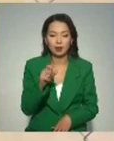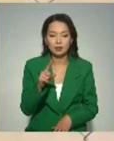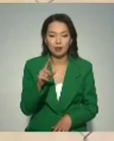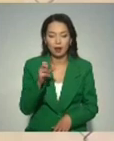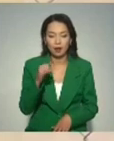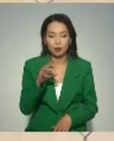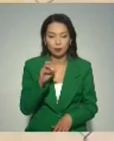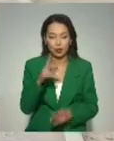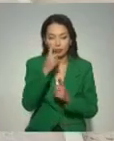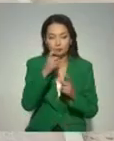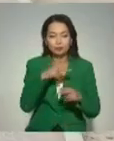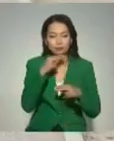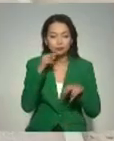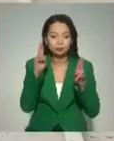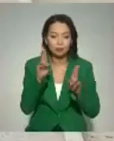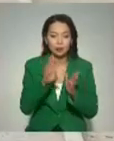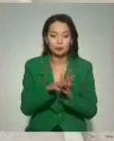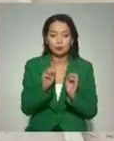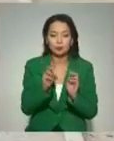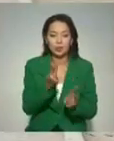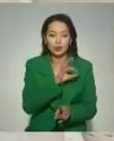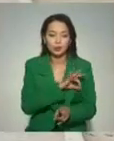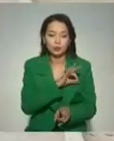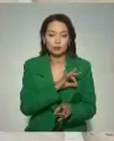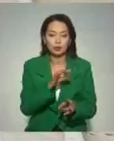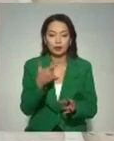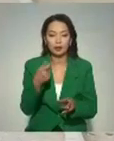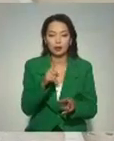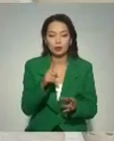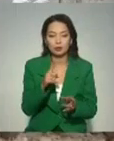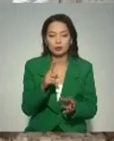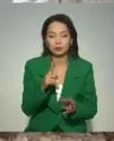напомнили жителям о соблюдении правил безопасного использования природного